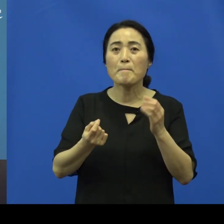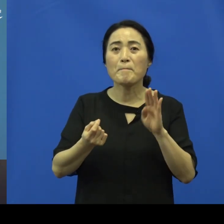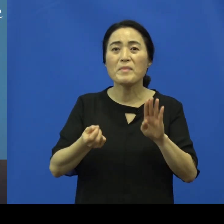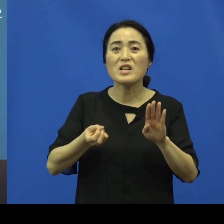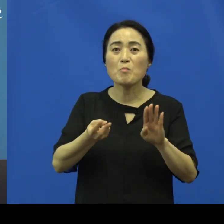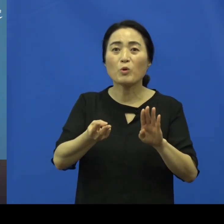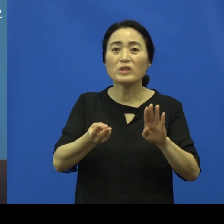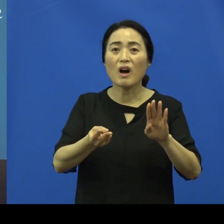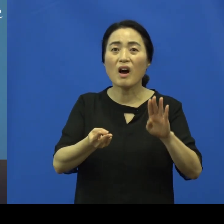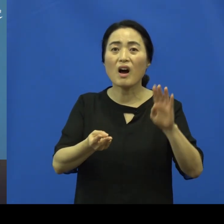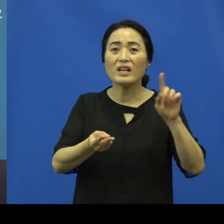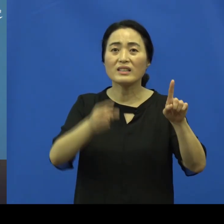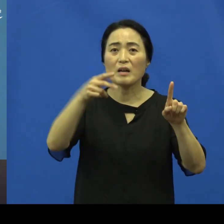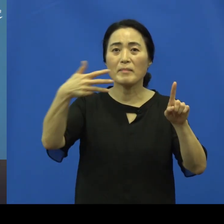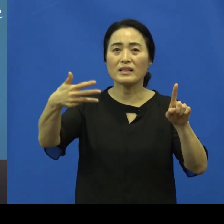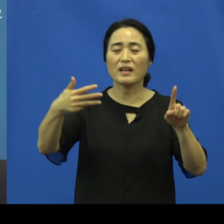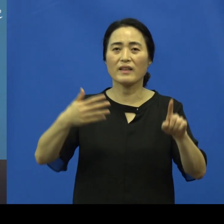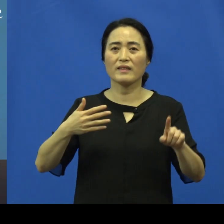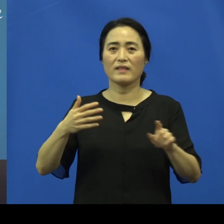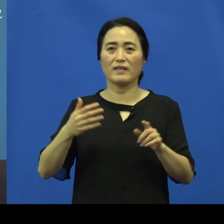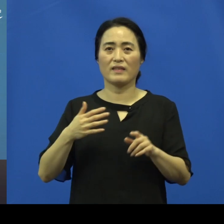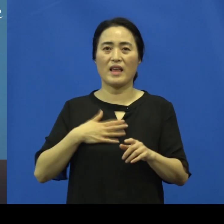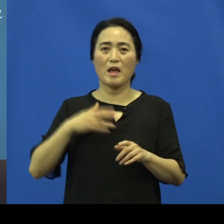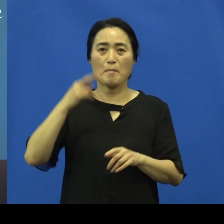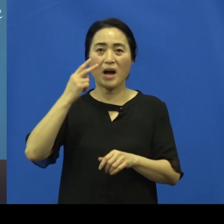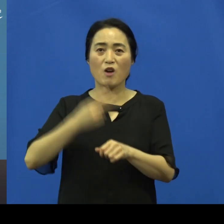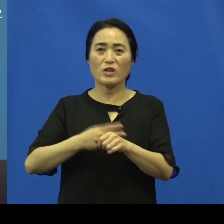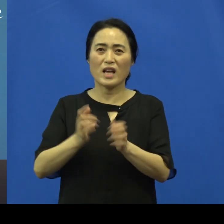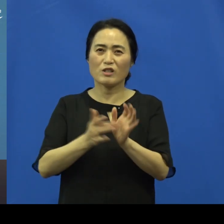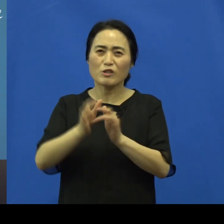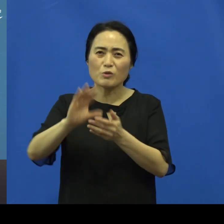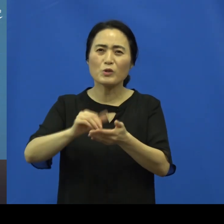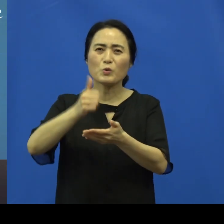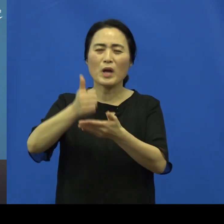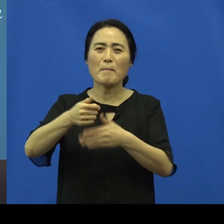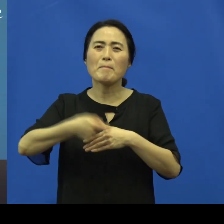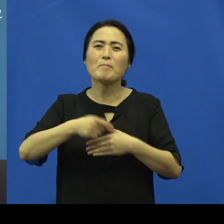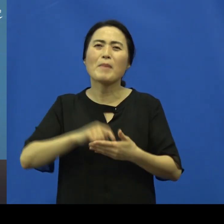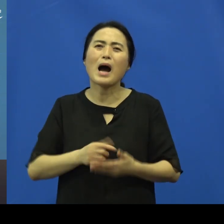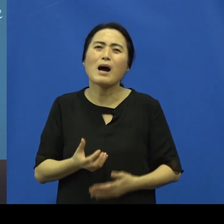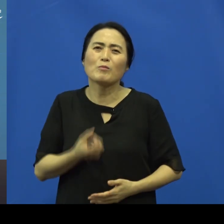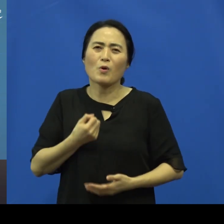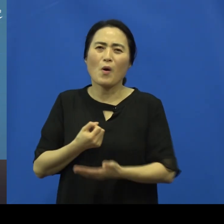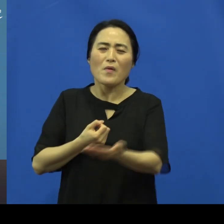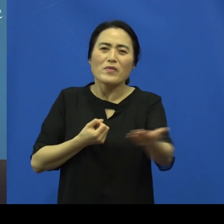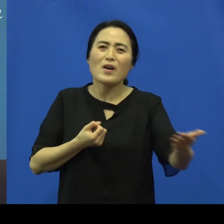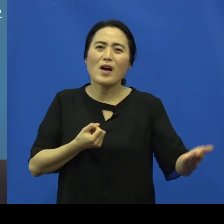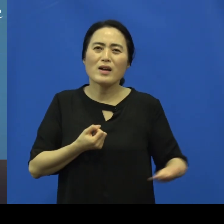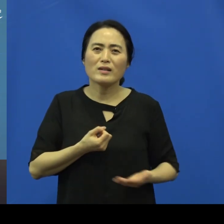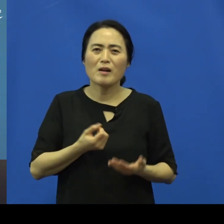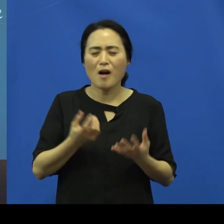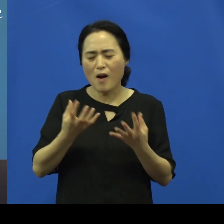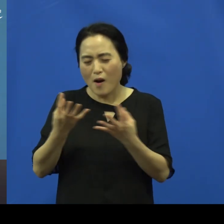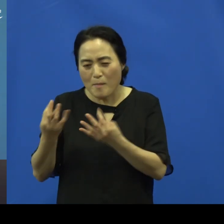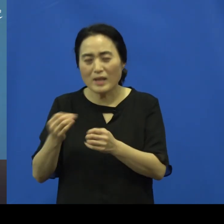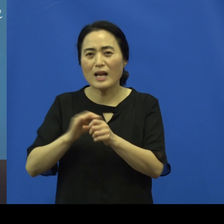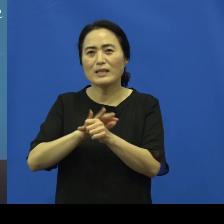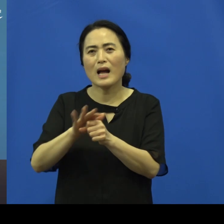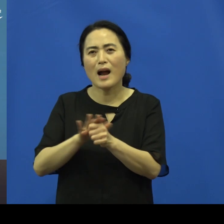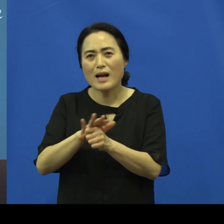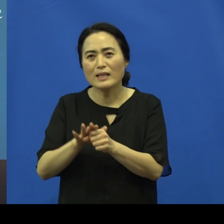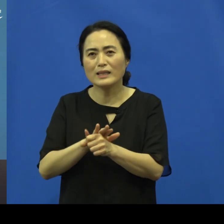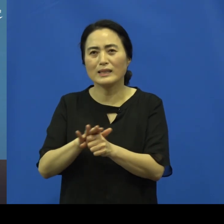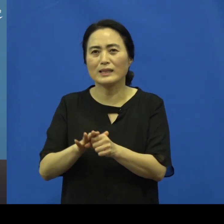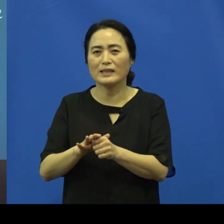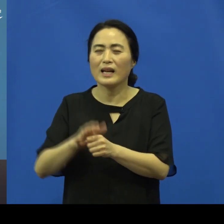보면 내가 예수 그리스도의 심장으로 너희 무리를 얼마나 사모하는지 하나님이 내 증인이신다. 여기